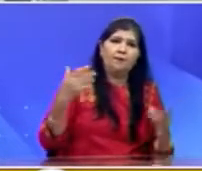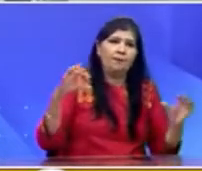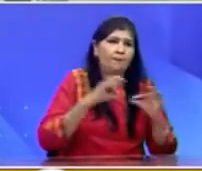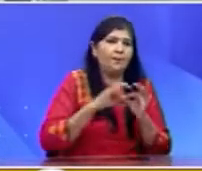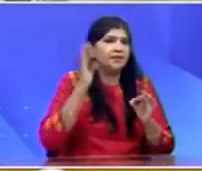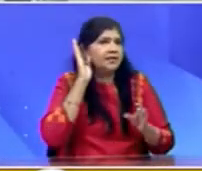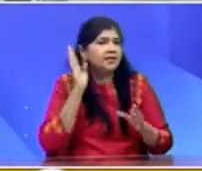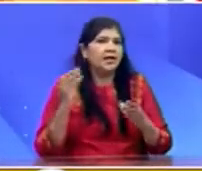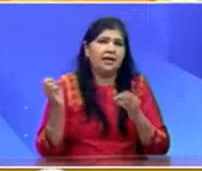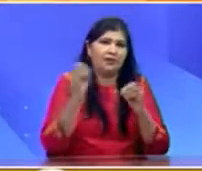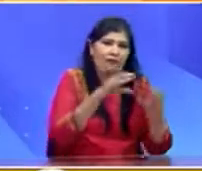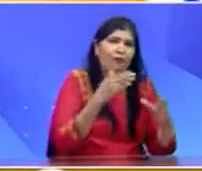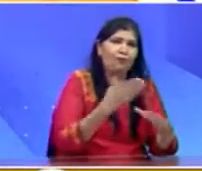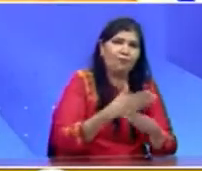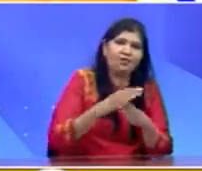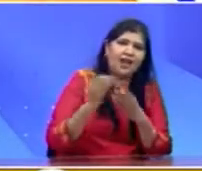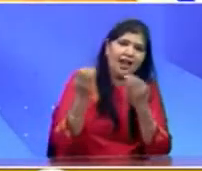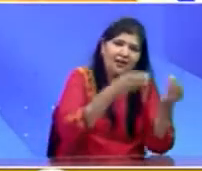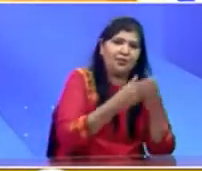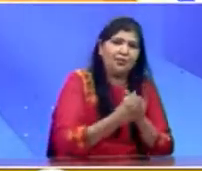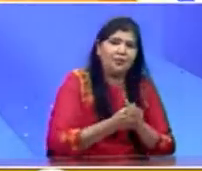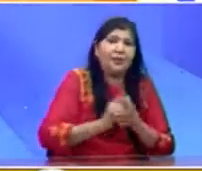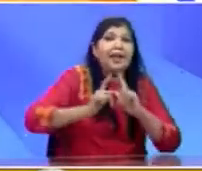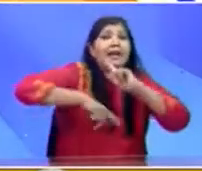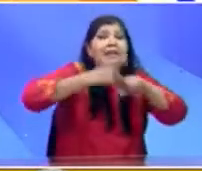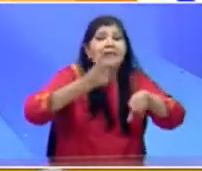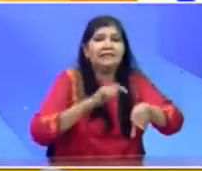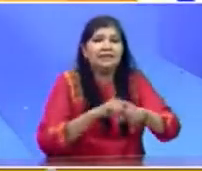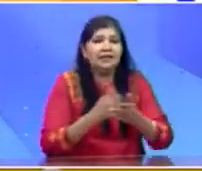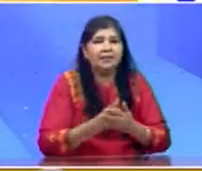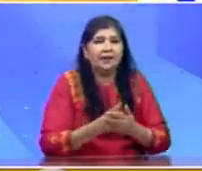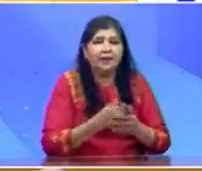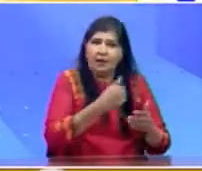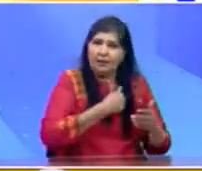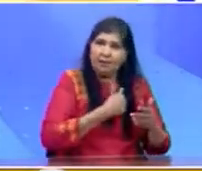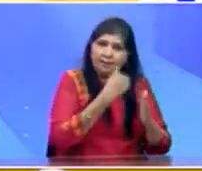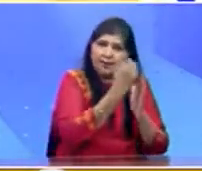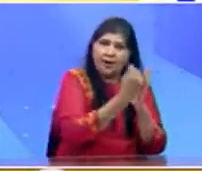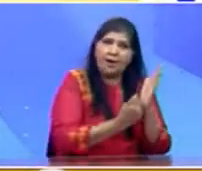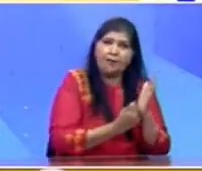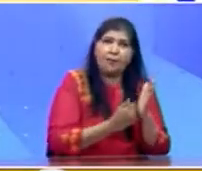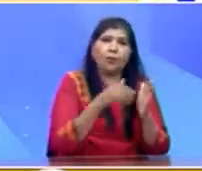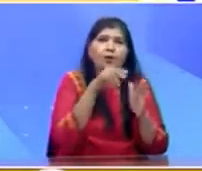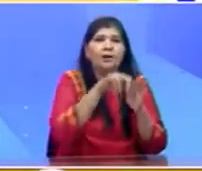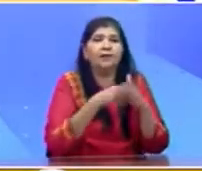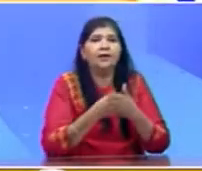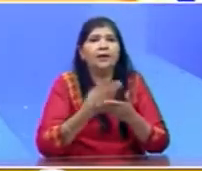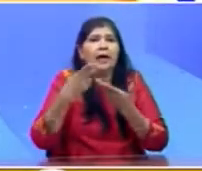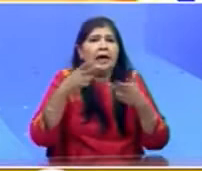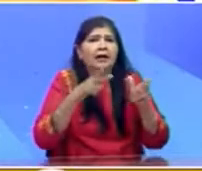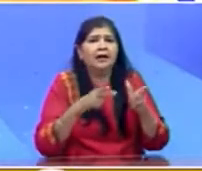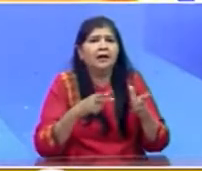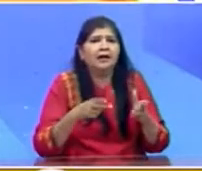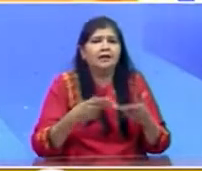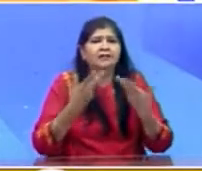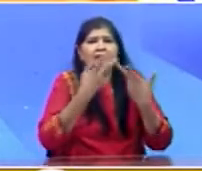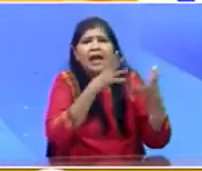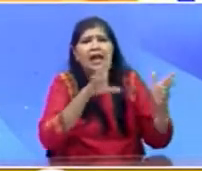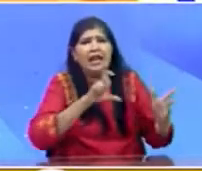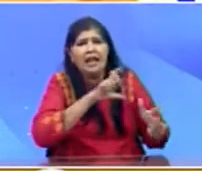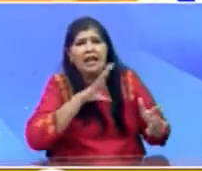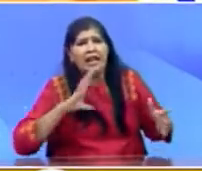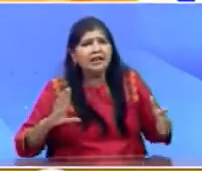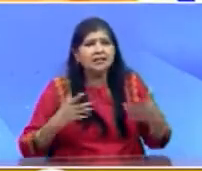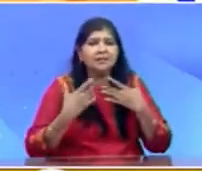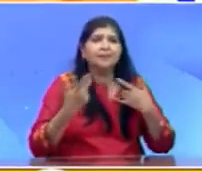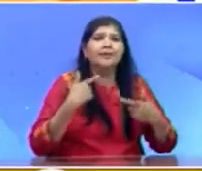जरूर साझा करिएगा। अगली बार हम अपने इस अमृत पर्व के अलग अलग रंगों पर फिर से